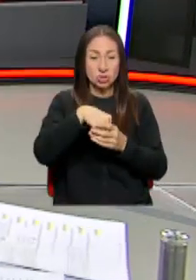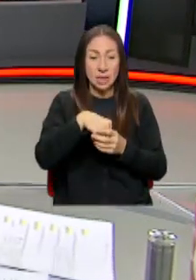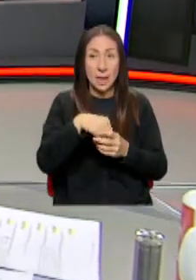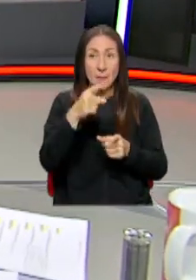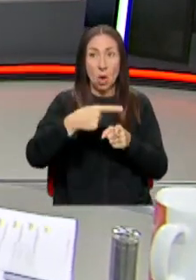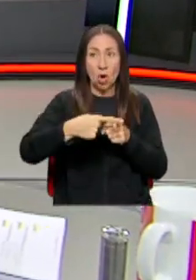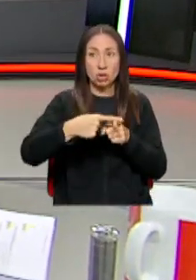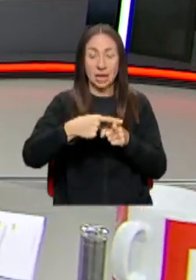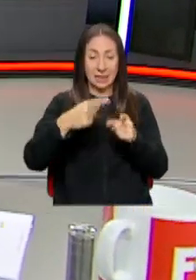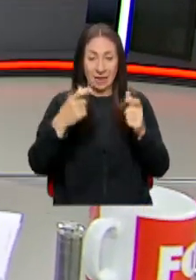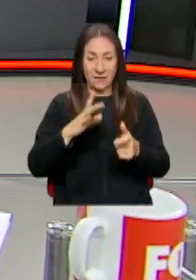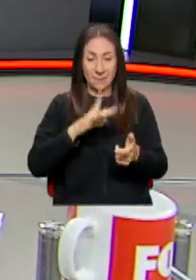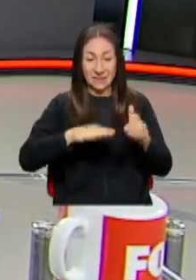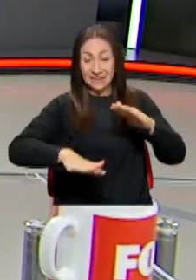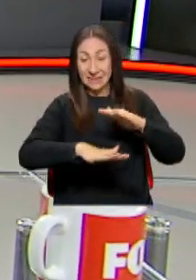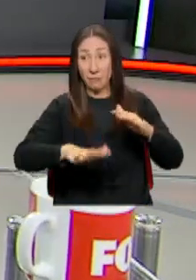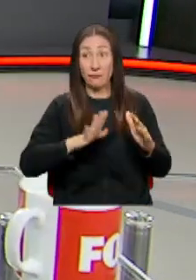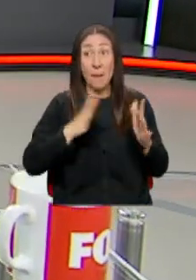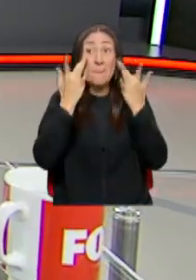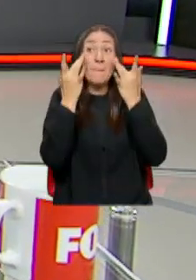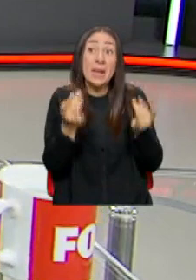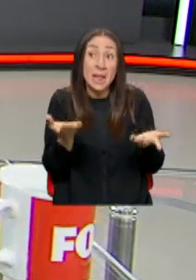bir ortak nokta da var, bir zemin var belli ki.